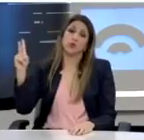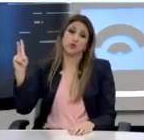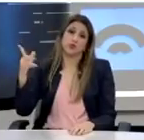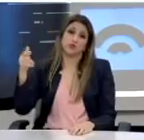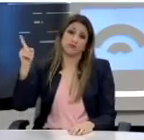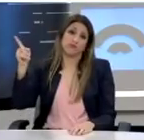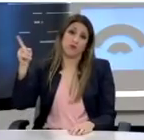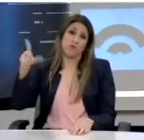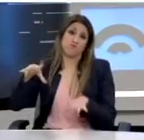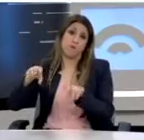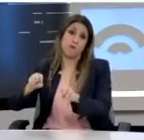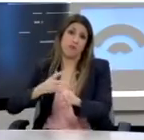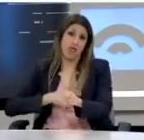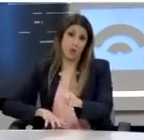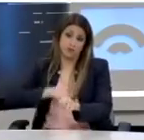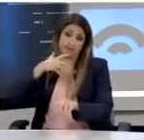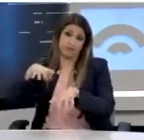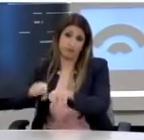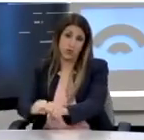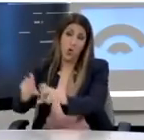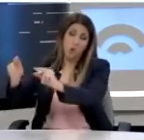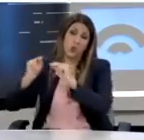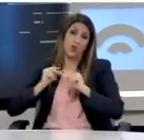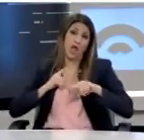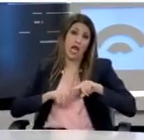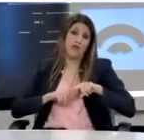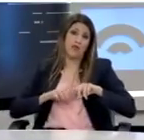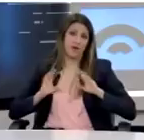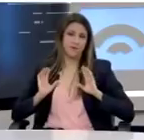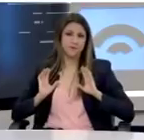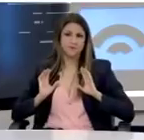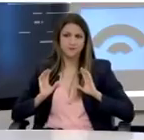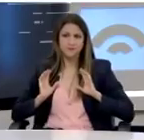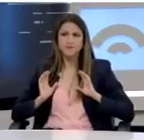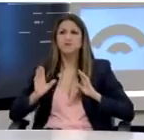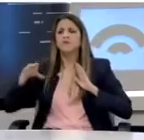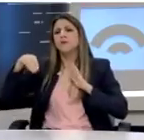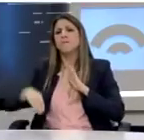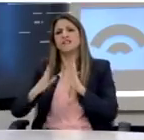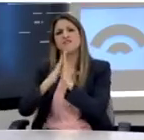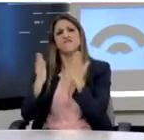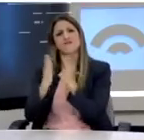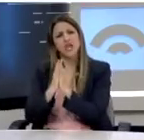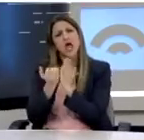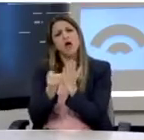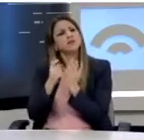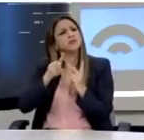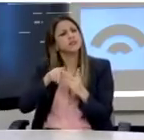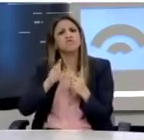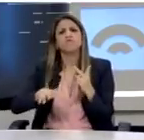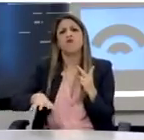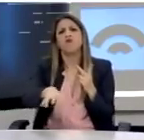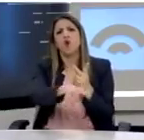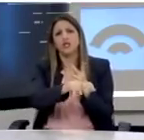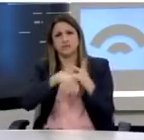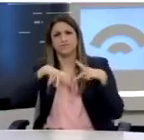αλυτρωτισμό. Στα βιβλία ή στη ρητορική και τις ενέργειες κρατικών και ιδιωτικών φορέων. Μάλιστα. Στις 4